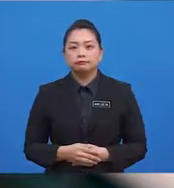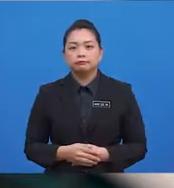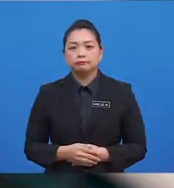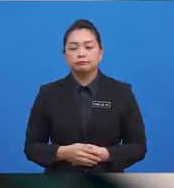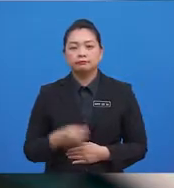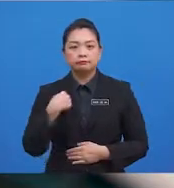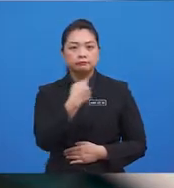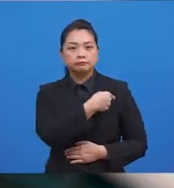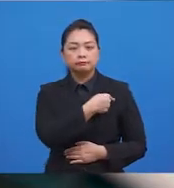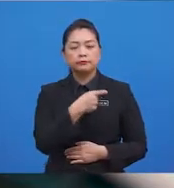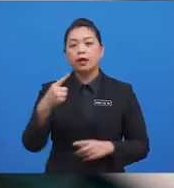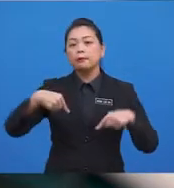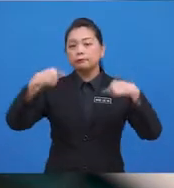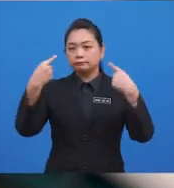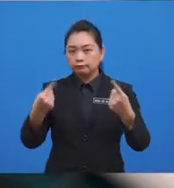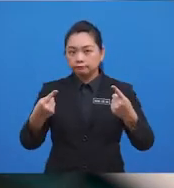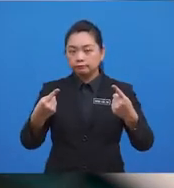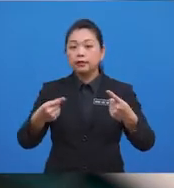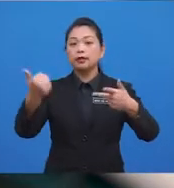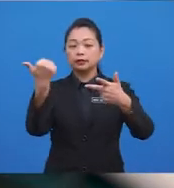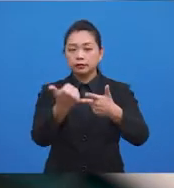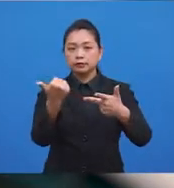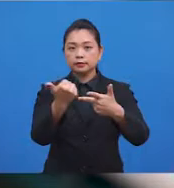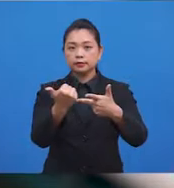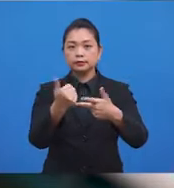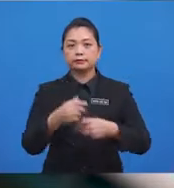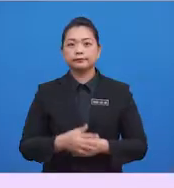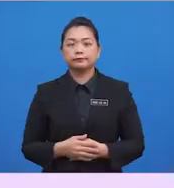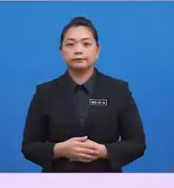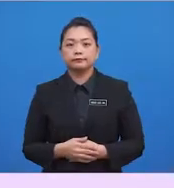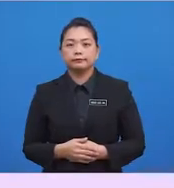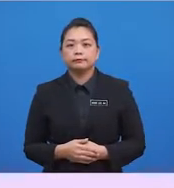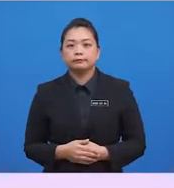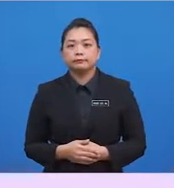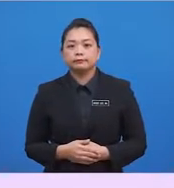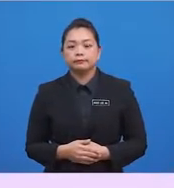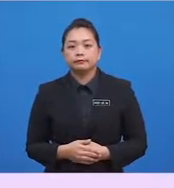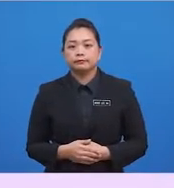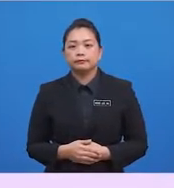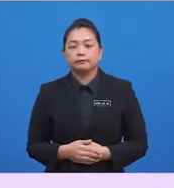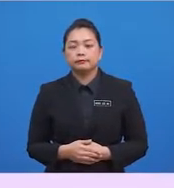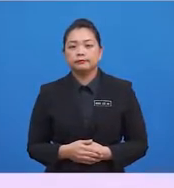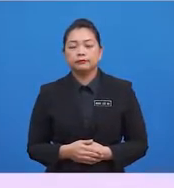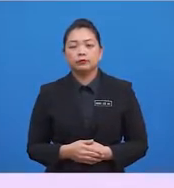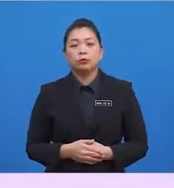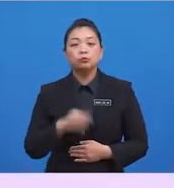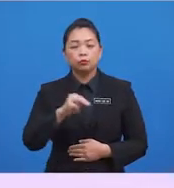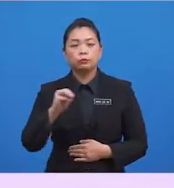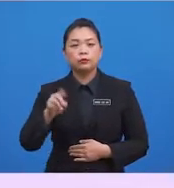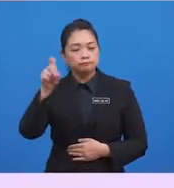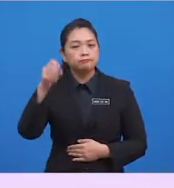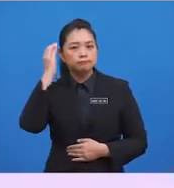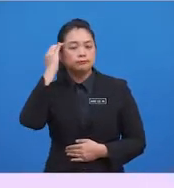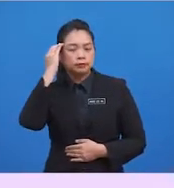Baiklah, kita akan bergerak ke perkara yang ketiga iaitu pada akhir pembelajaran, murid dapat